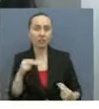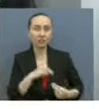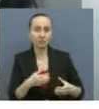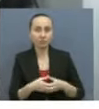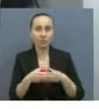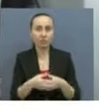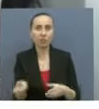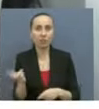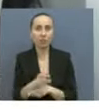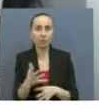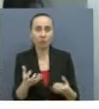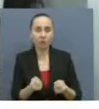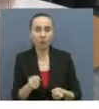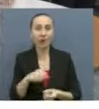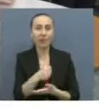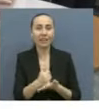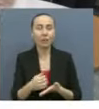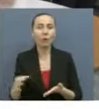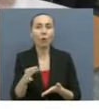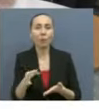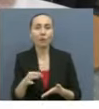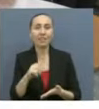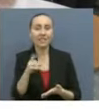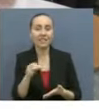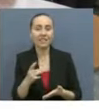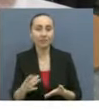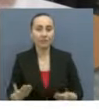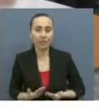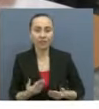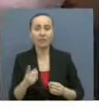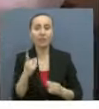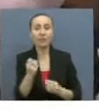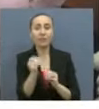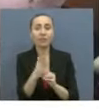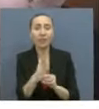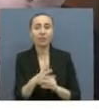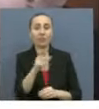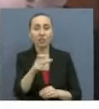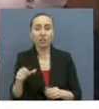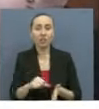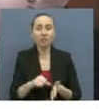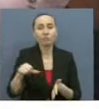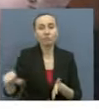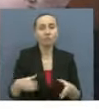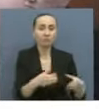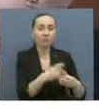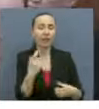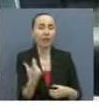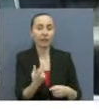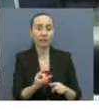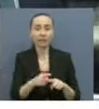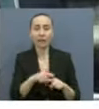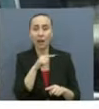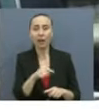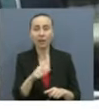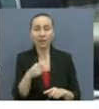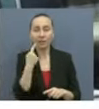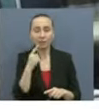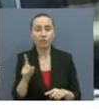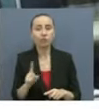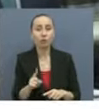акиму области. Это жители Зерендинского района. Порядка 115 человек желают выйти из состава одного из хозяйств. Как говорят сельчане,